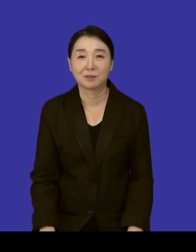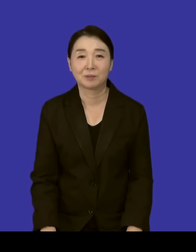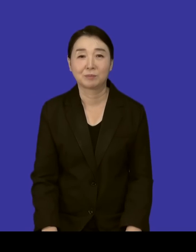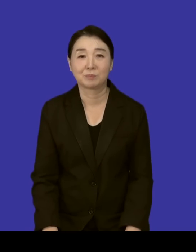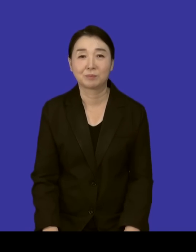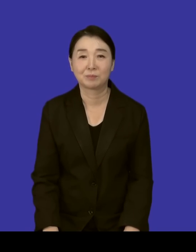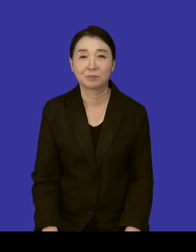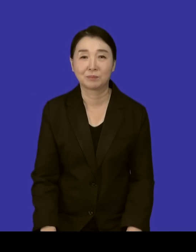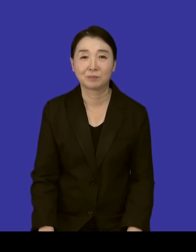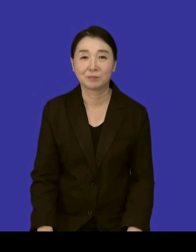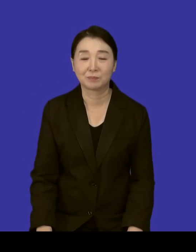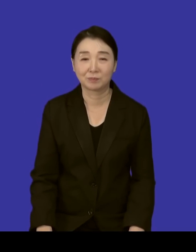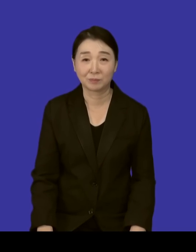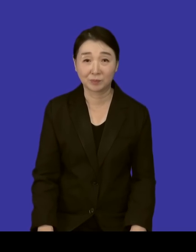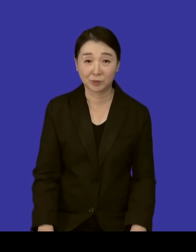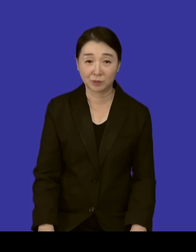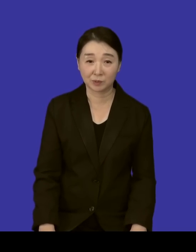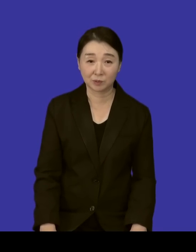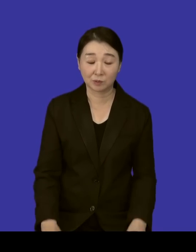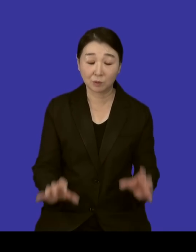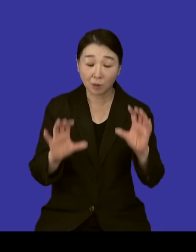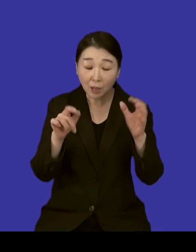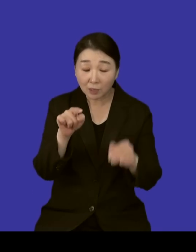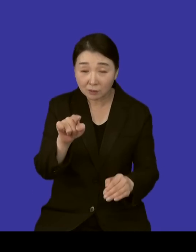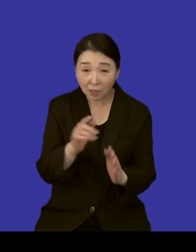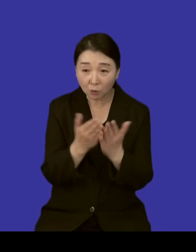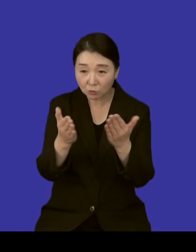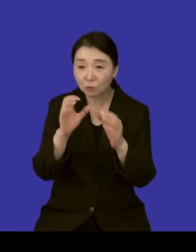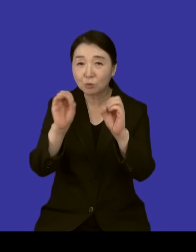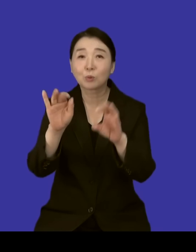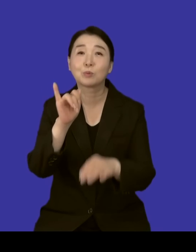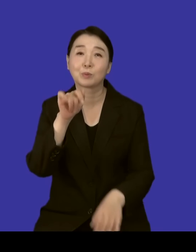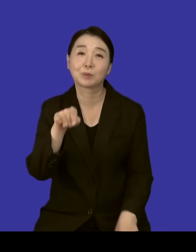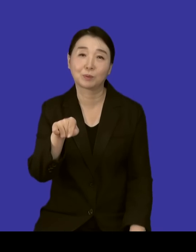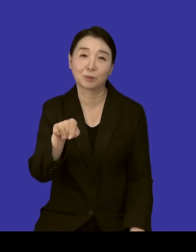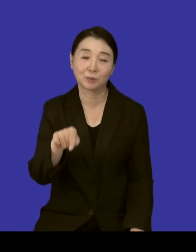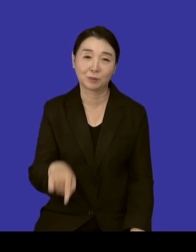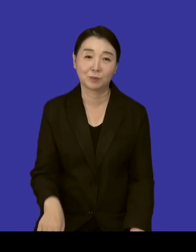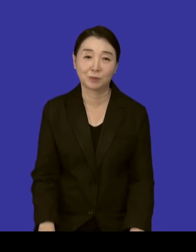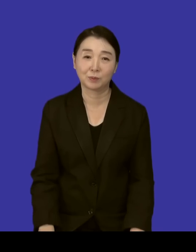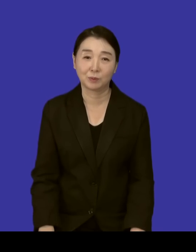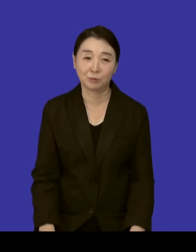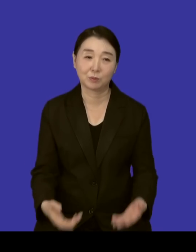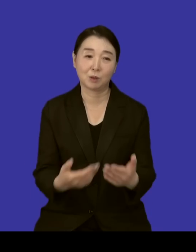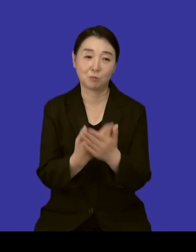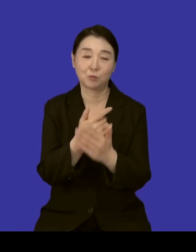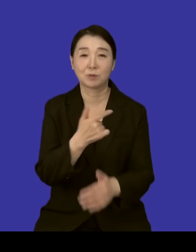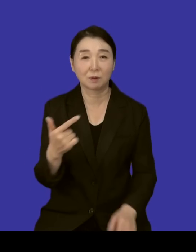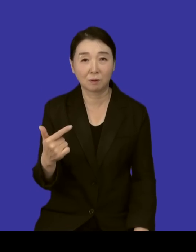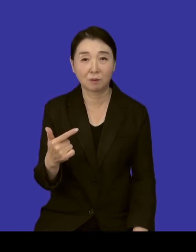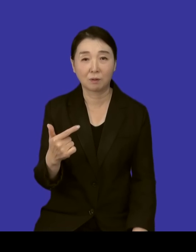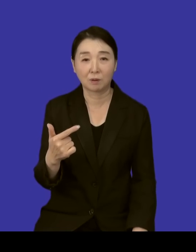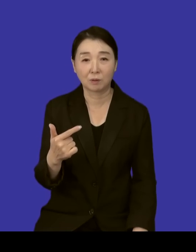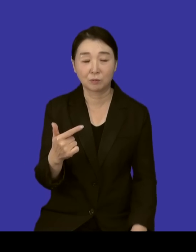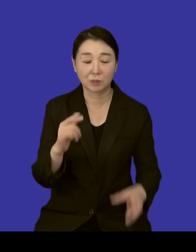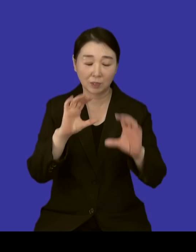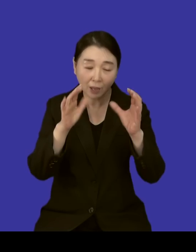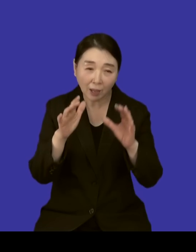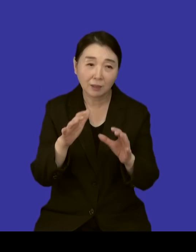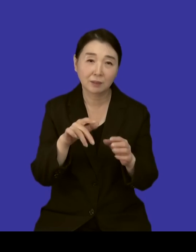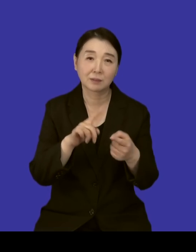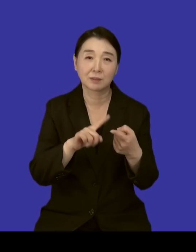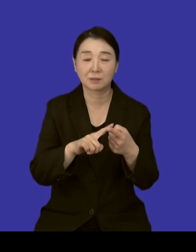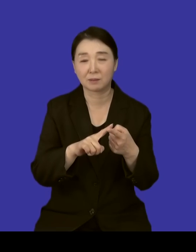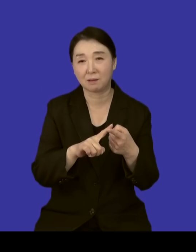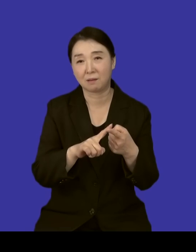겨울. 이거 애들이 한 권씩 주고 전도해요. 그러니까요. 그래서 우리가 부흥도 많이 됐지만 다음 세대가 반이에요.